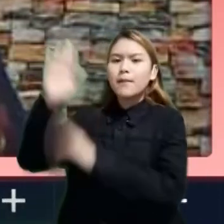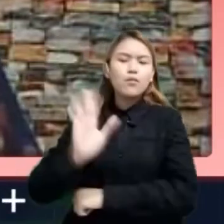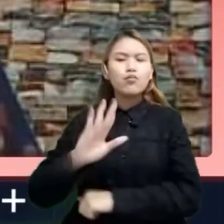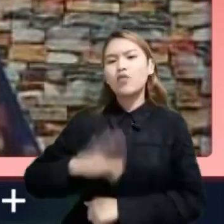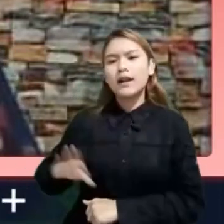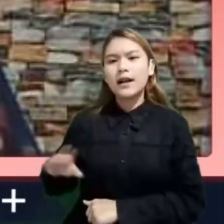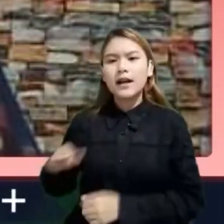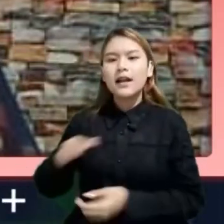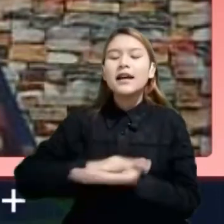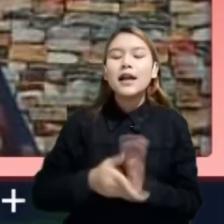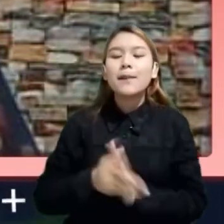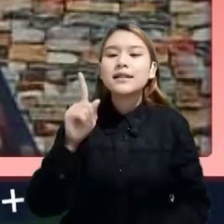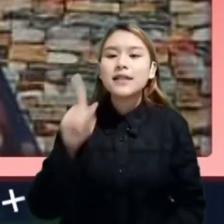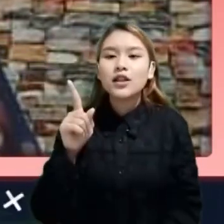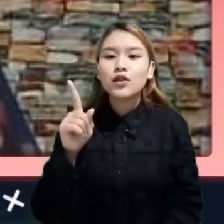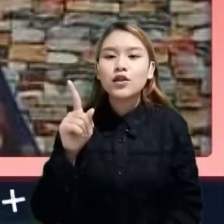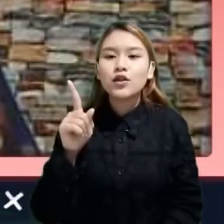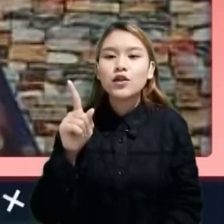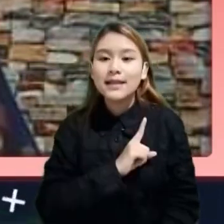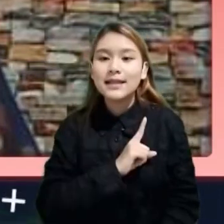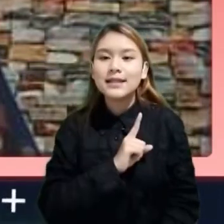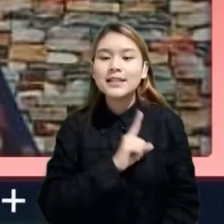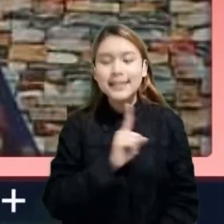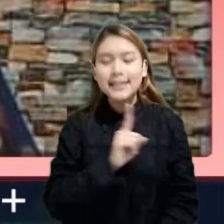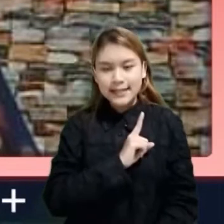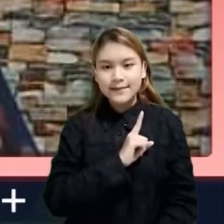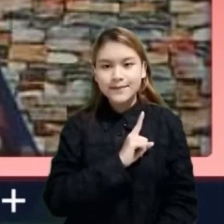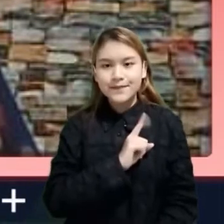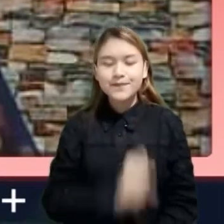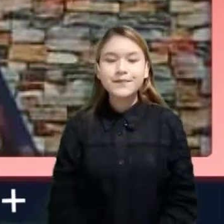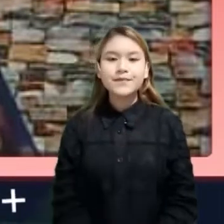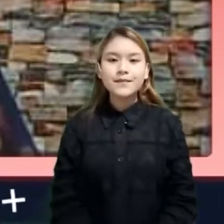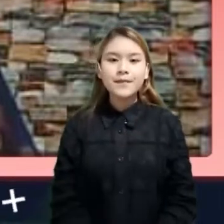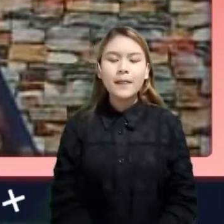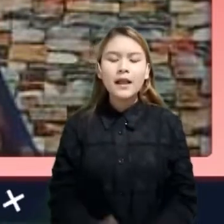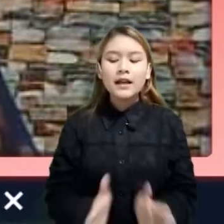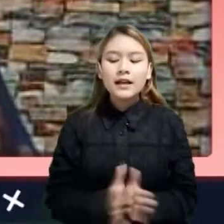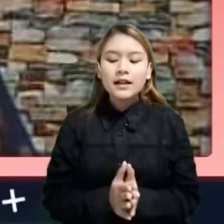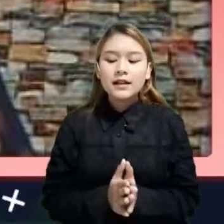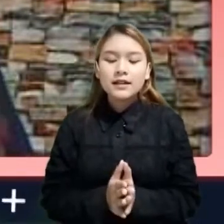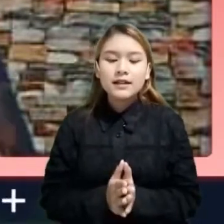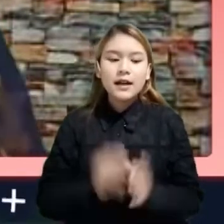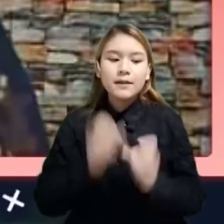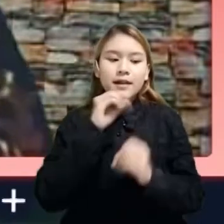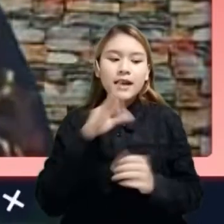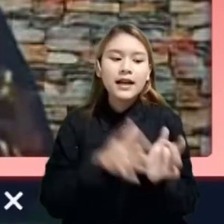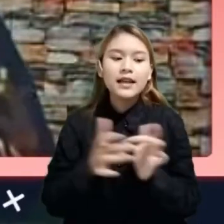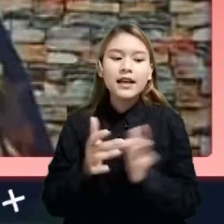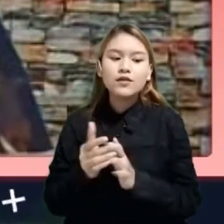yang tersendiri. Ya, perkataan Yesus bahwa Dia meminta kepada Bapa tidak berarti